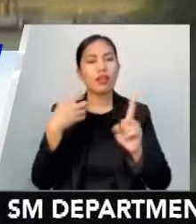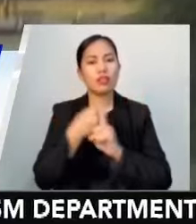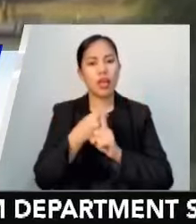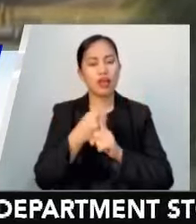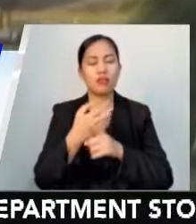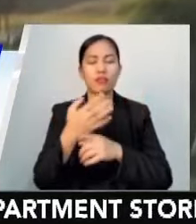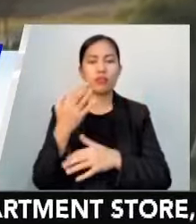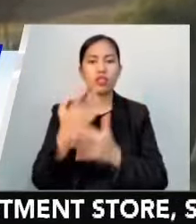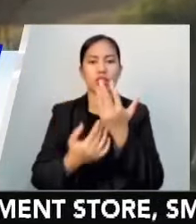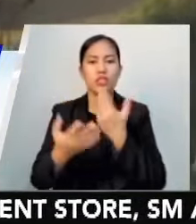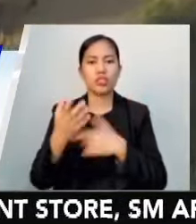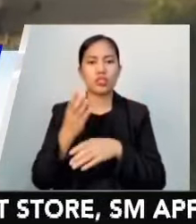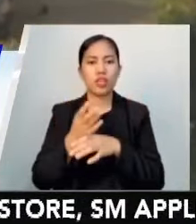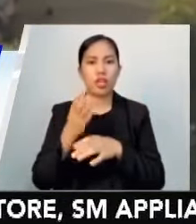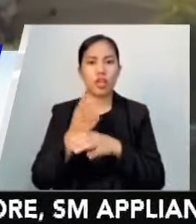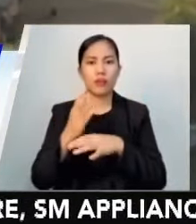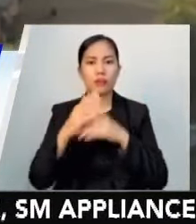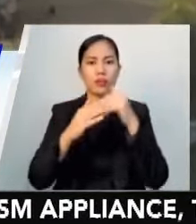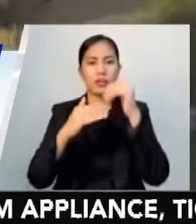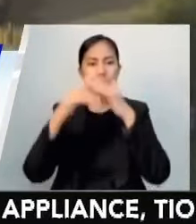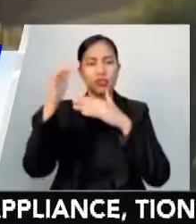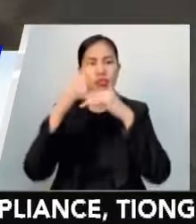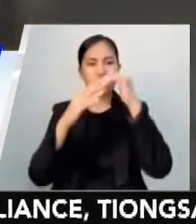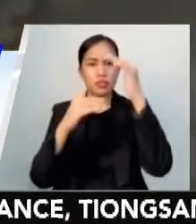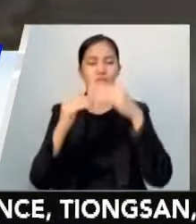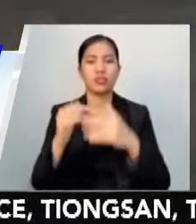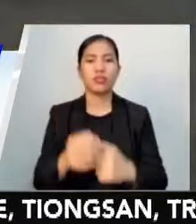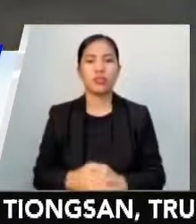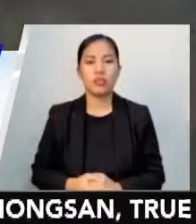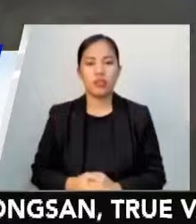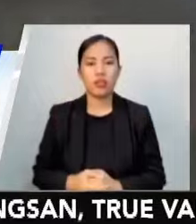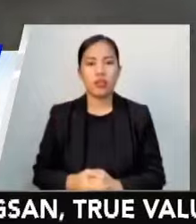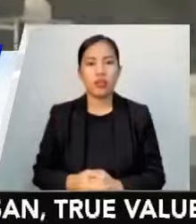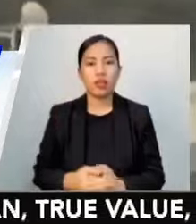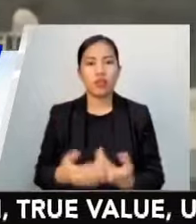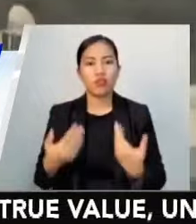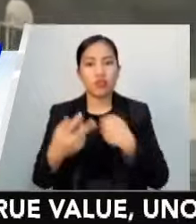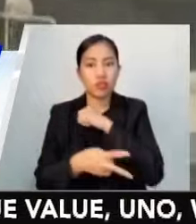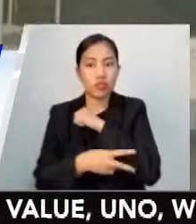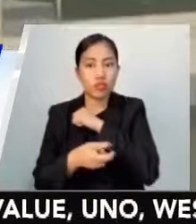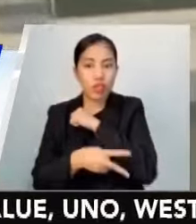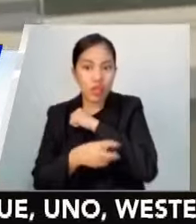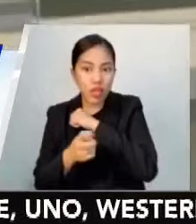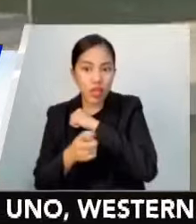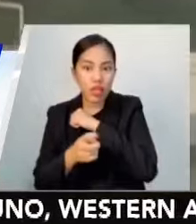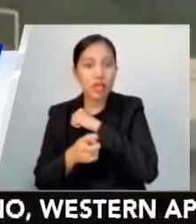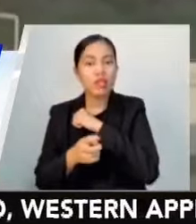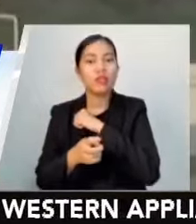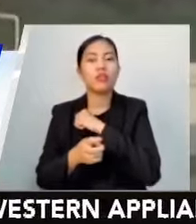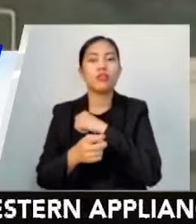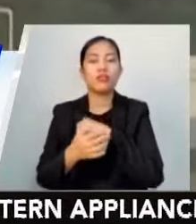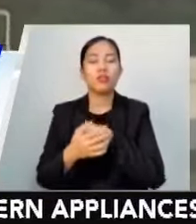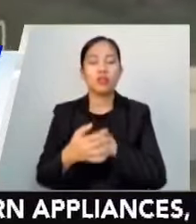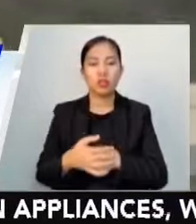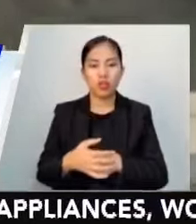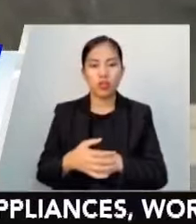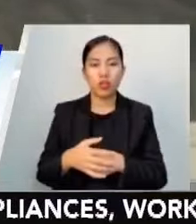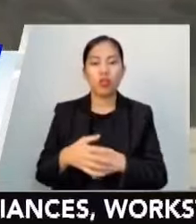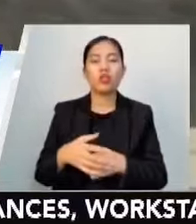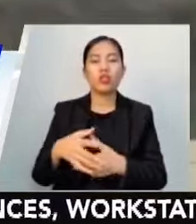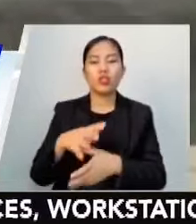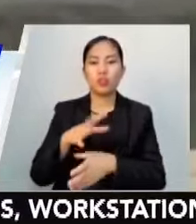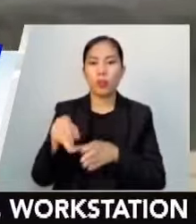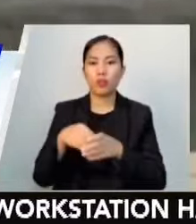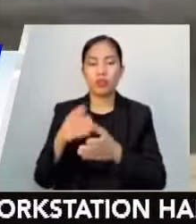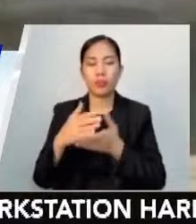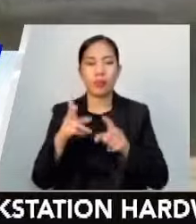building. Kabi-kabila rin ang mga namnamantalat ng loot o nagnakaw kasama ang ilang sibilyan. May mga naiulat ding nasawi.